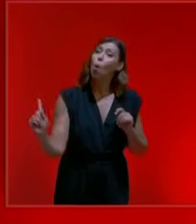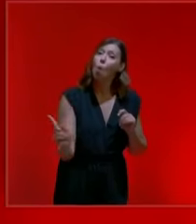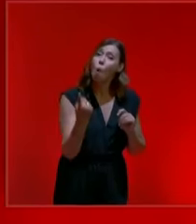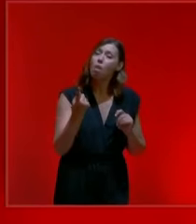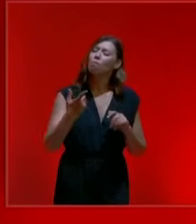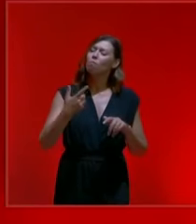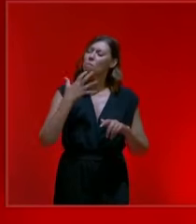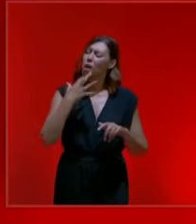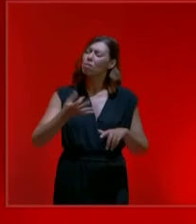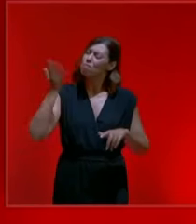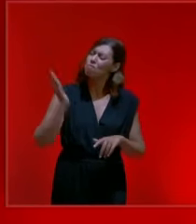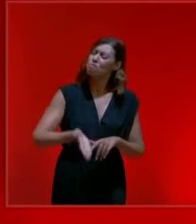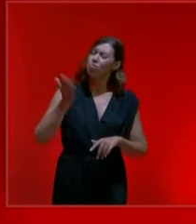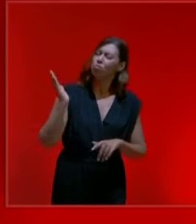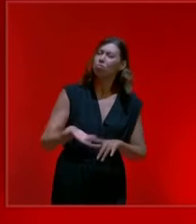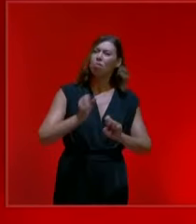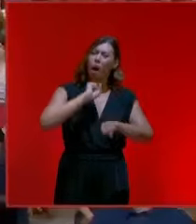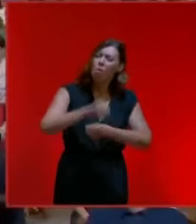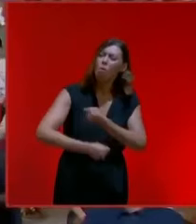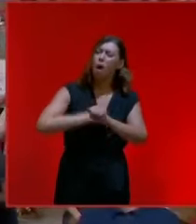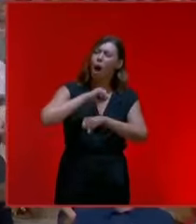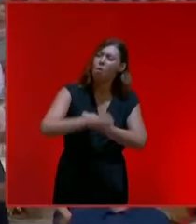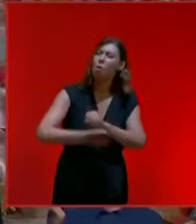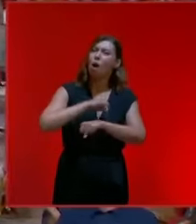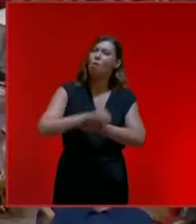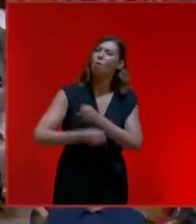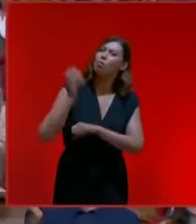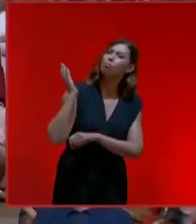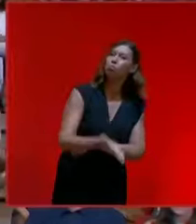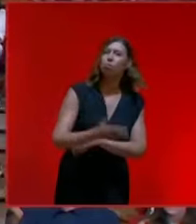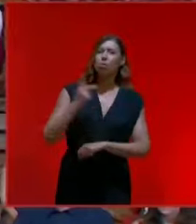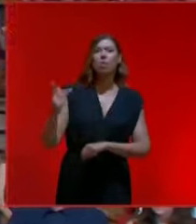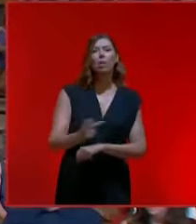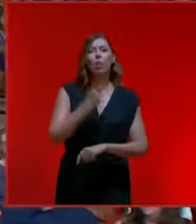αγώνων αυταπάρνησης και κοινωνικής προσφοράς.